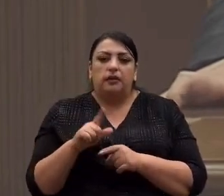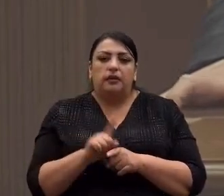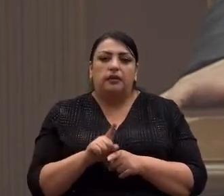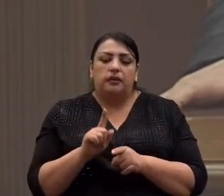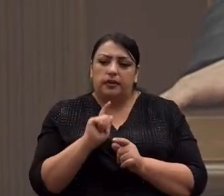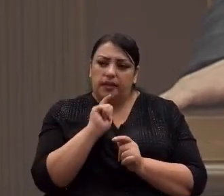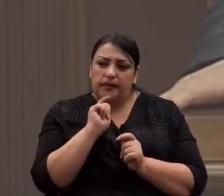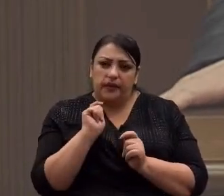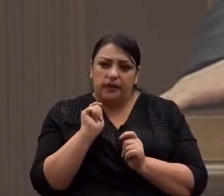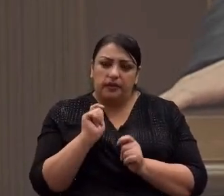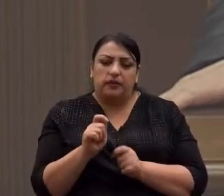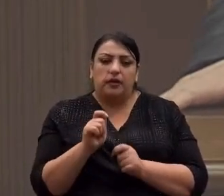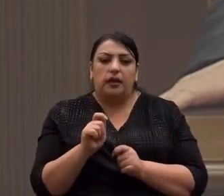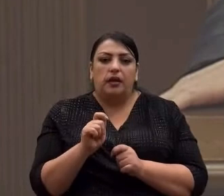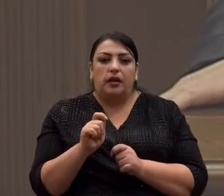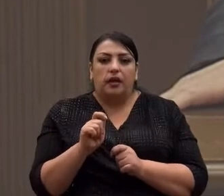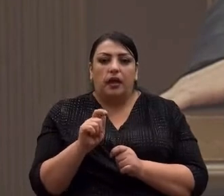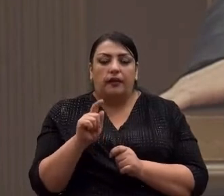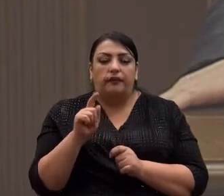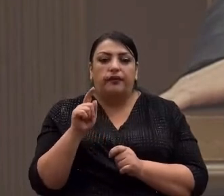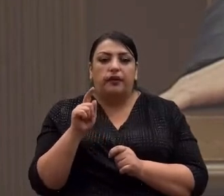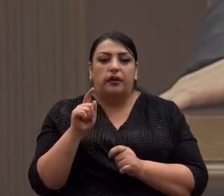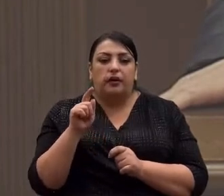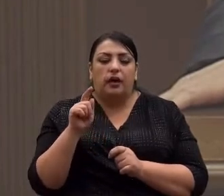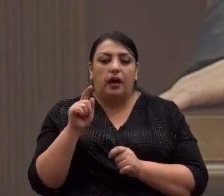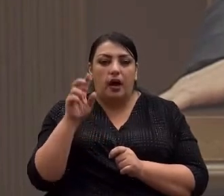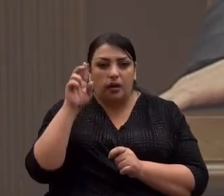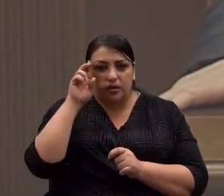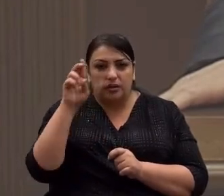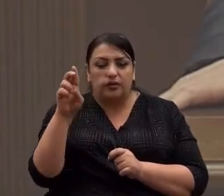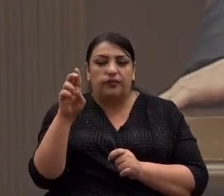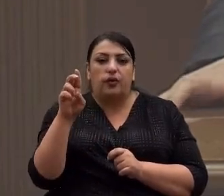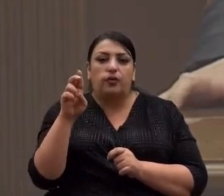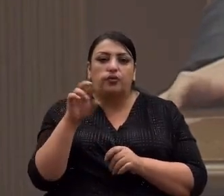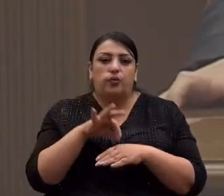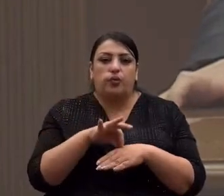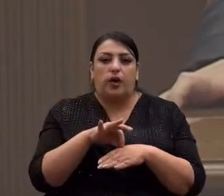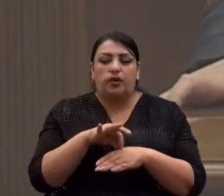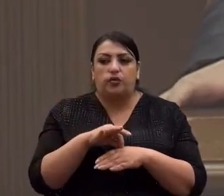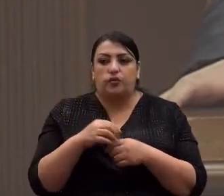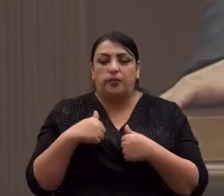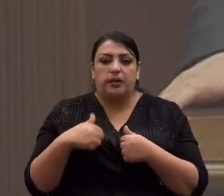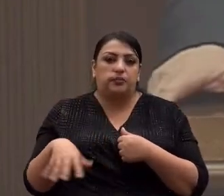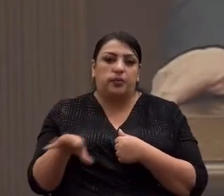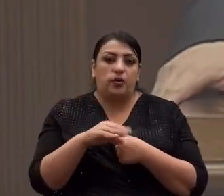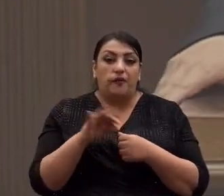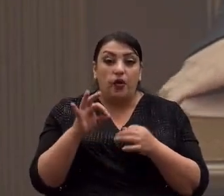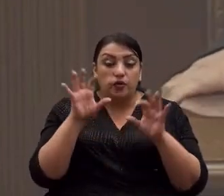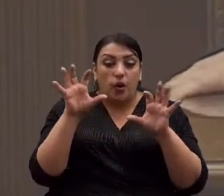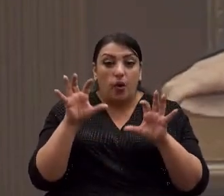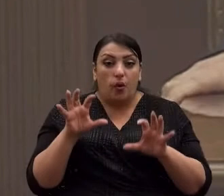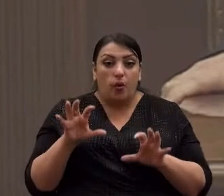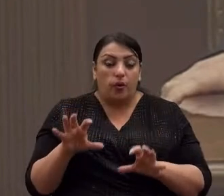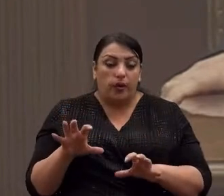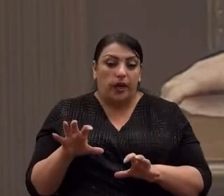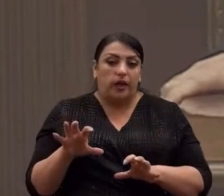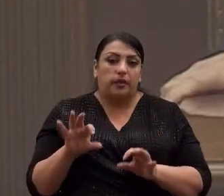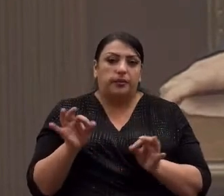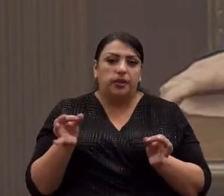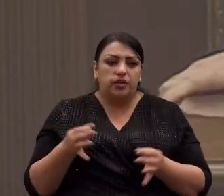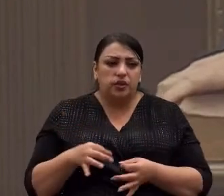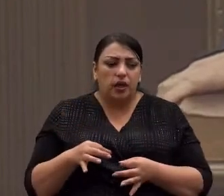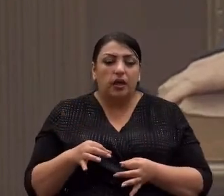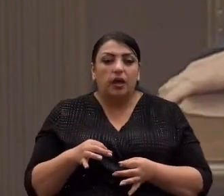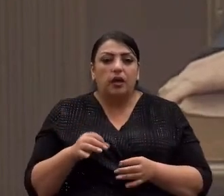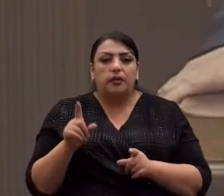և տիրոջ զգացումը պետք է ուղեկցի բոլորիս։ Այդ դեպքում ոչ մի օրենք չի կարա մշակութային, հա,